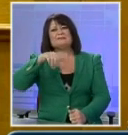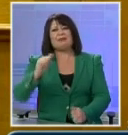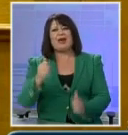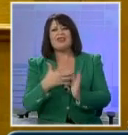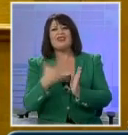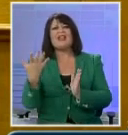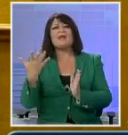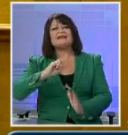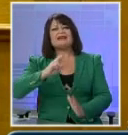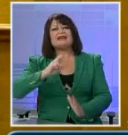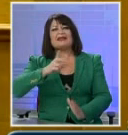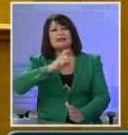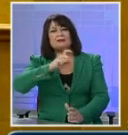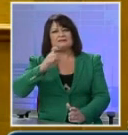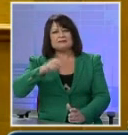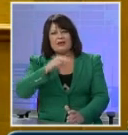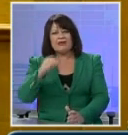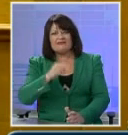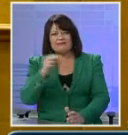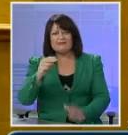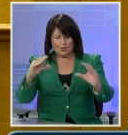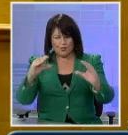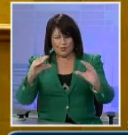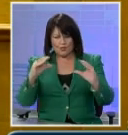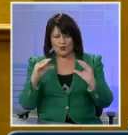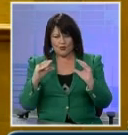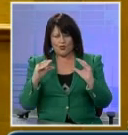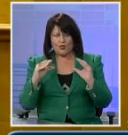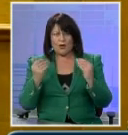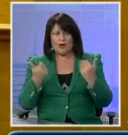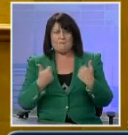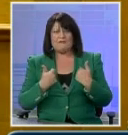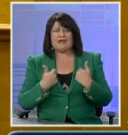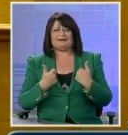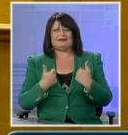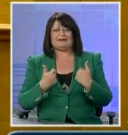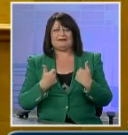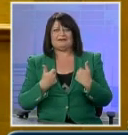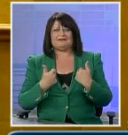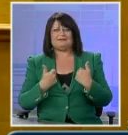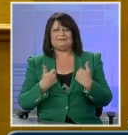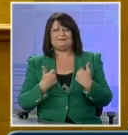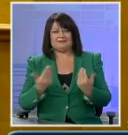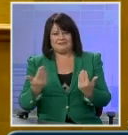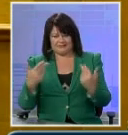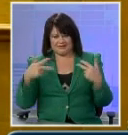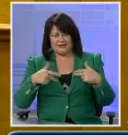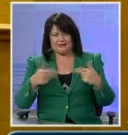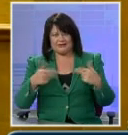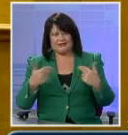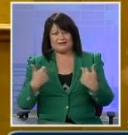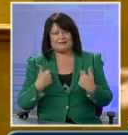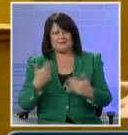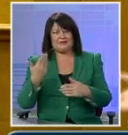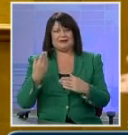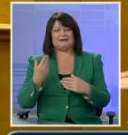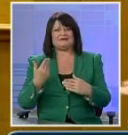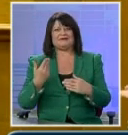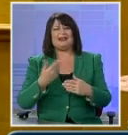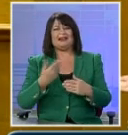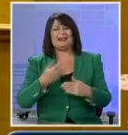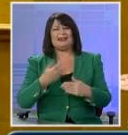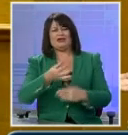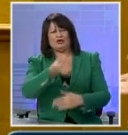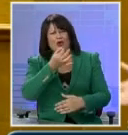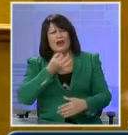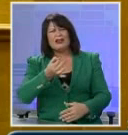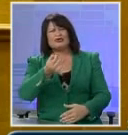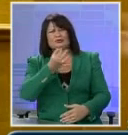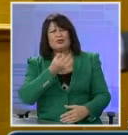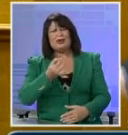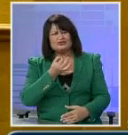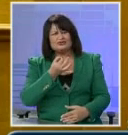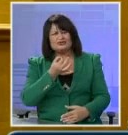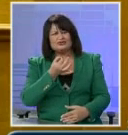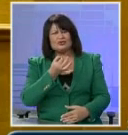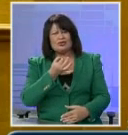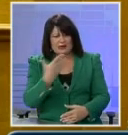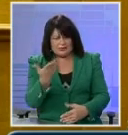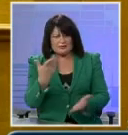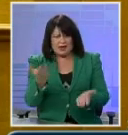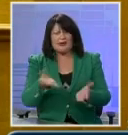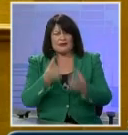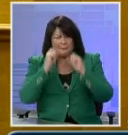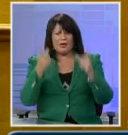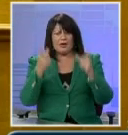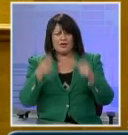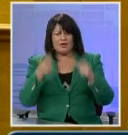είναι εξασφάλιση από εμάς. Η δικιά μας κυβέρνηση τα εξασφάλισε. Τι μας το λέτε και μας το ξαναλέτε και δεν τα ξεκινάτε επιτέλους να